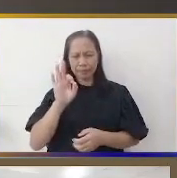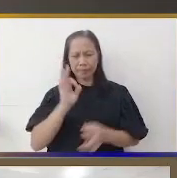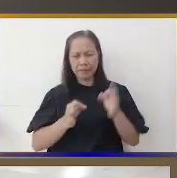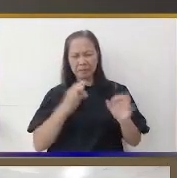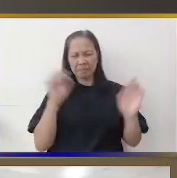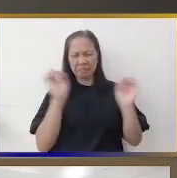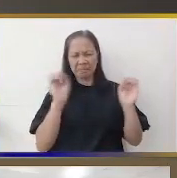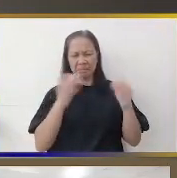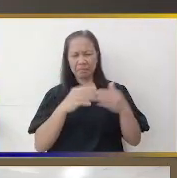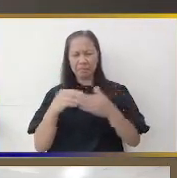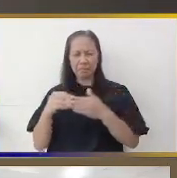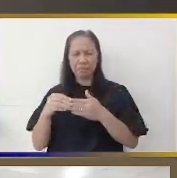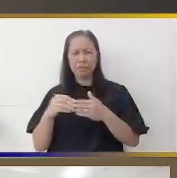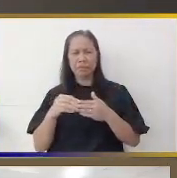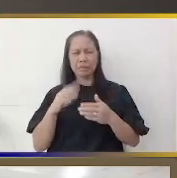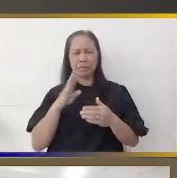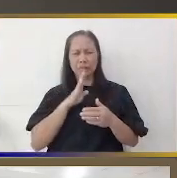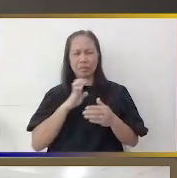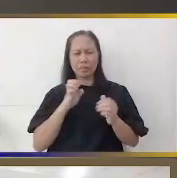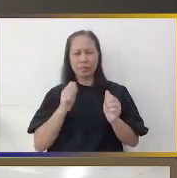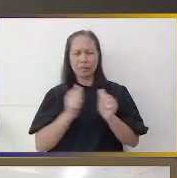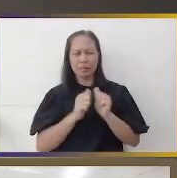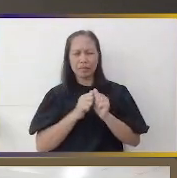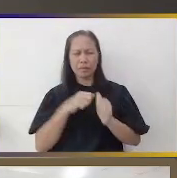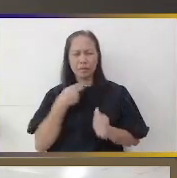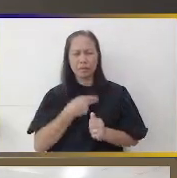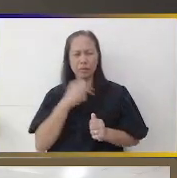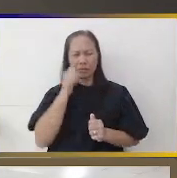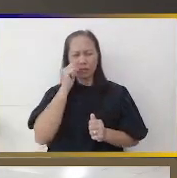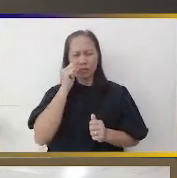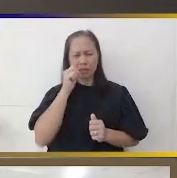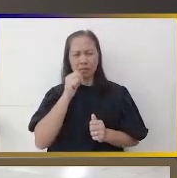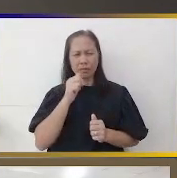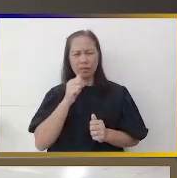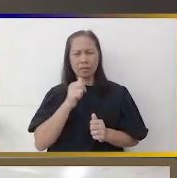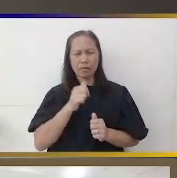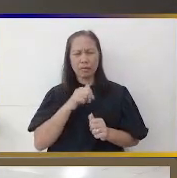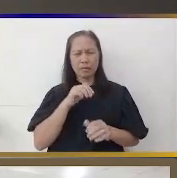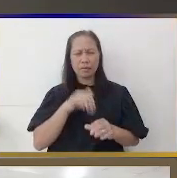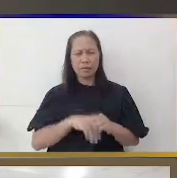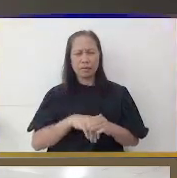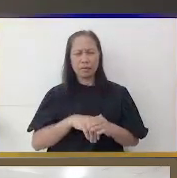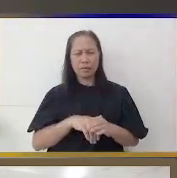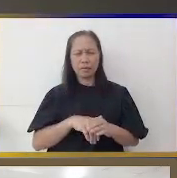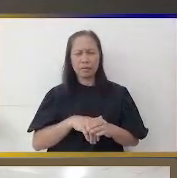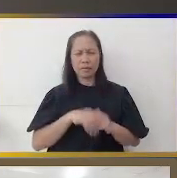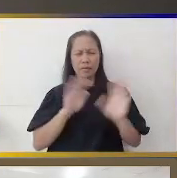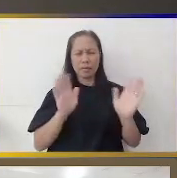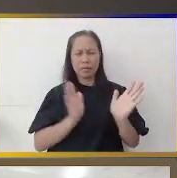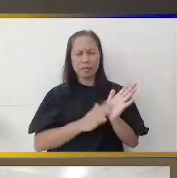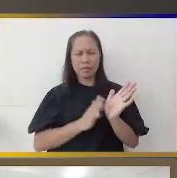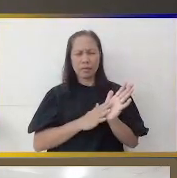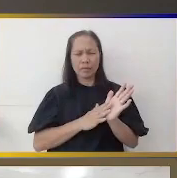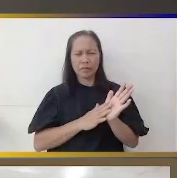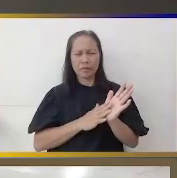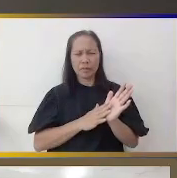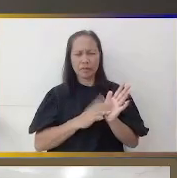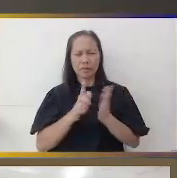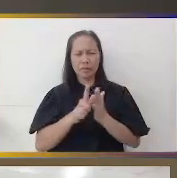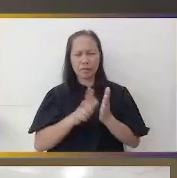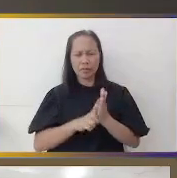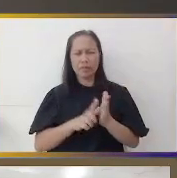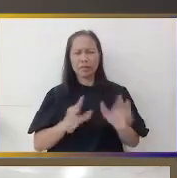guid us use as i te Sunday scho lon and give me God a good voice